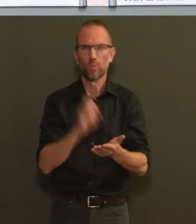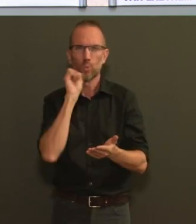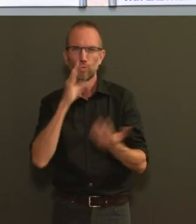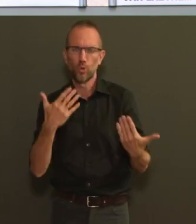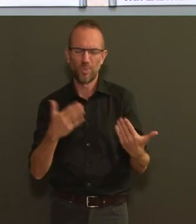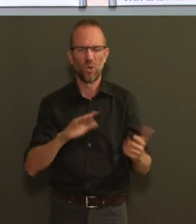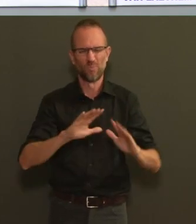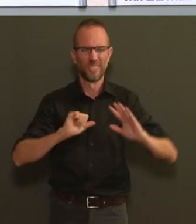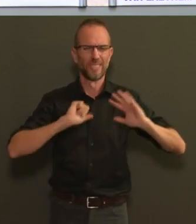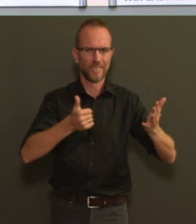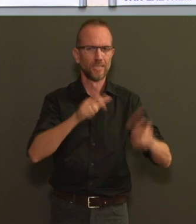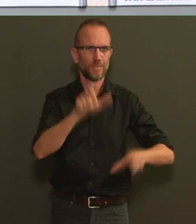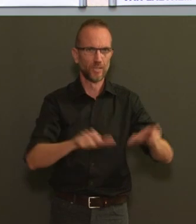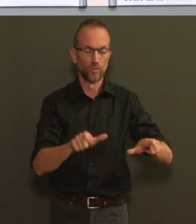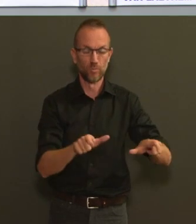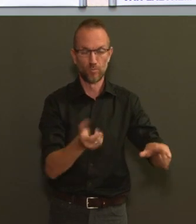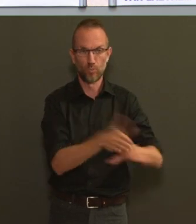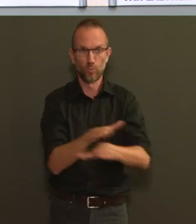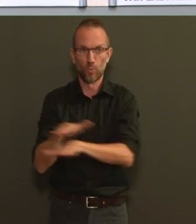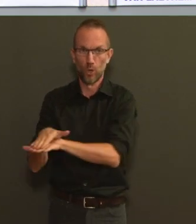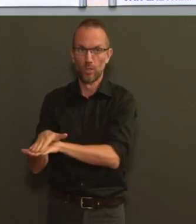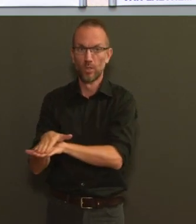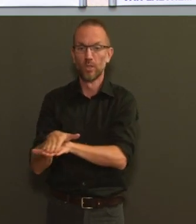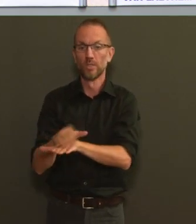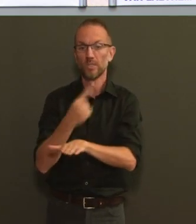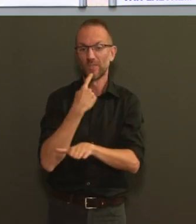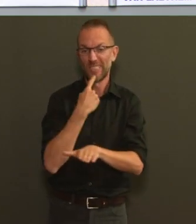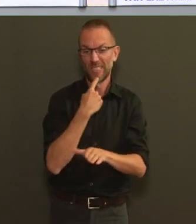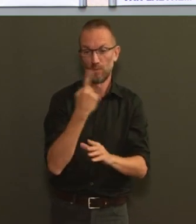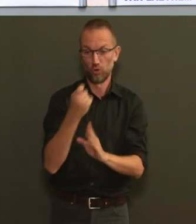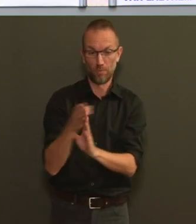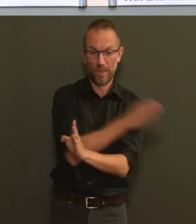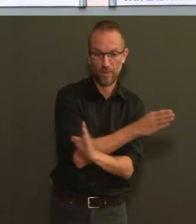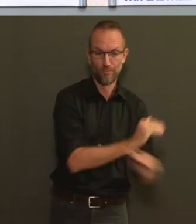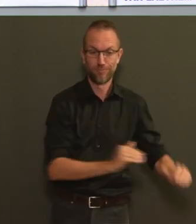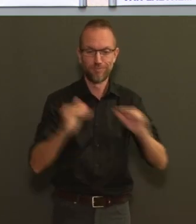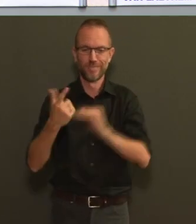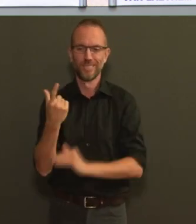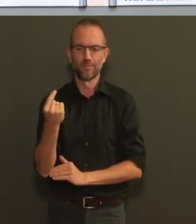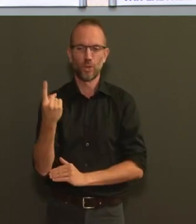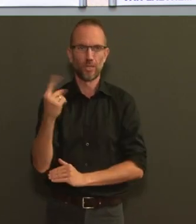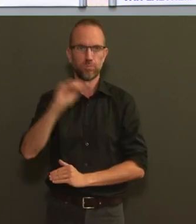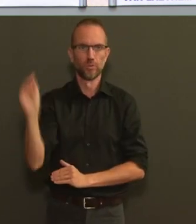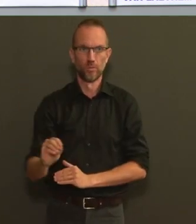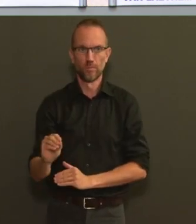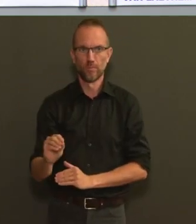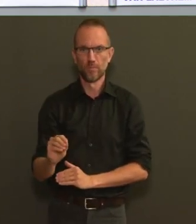71%. La semaine dernière, il y a eu au total 113 décès liés au Covid dans notre pays.